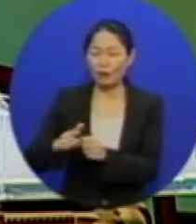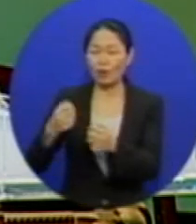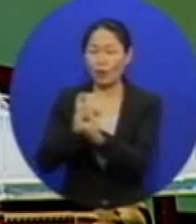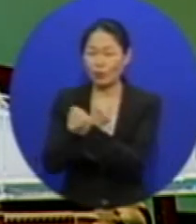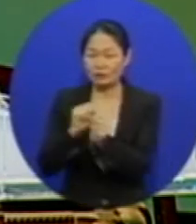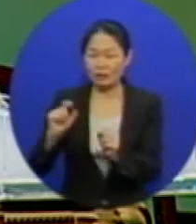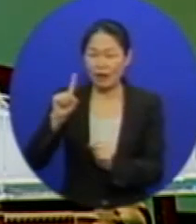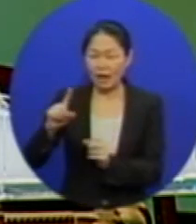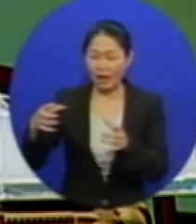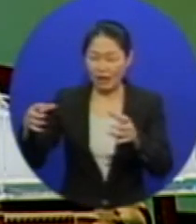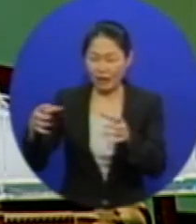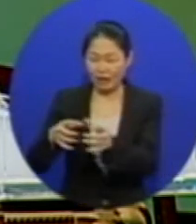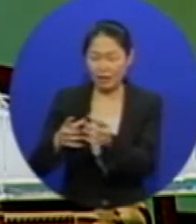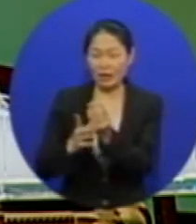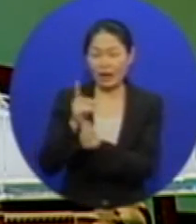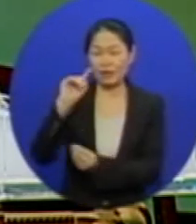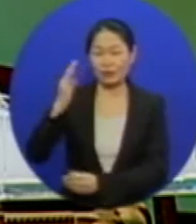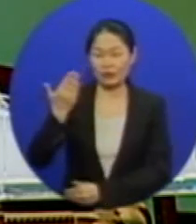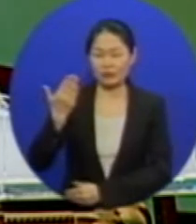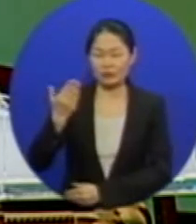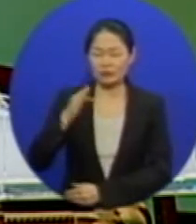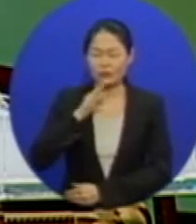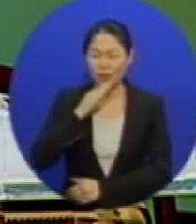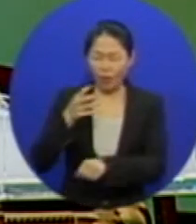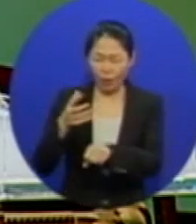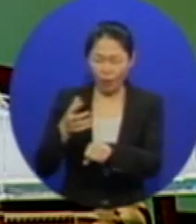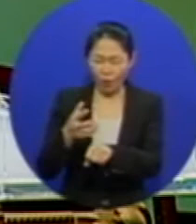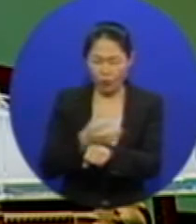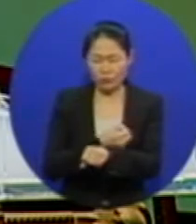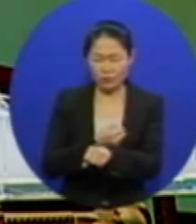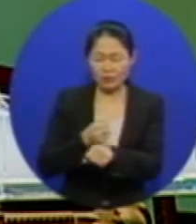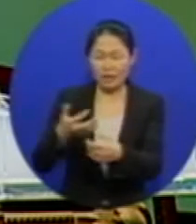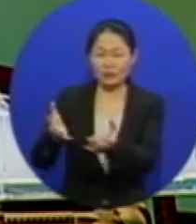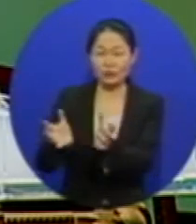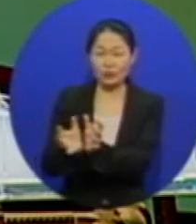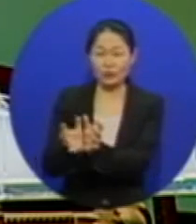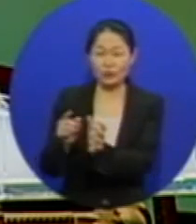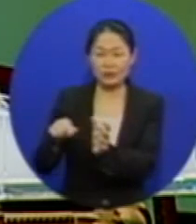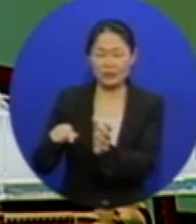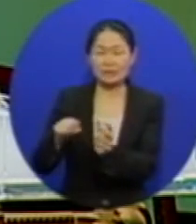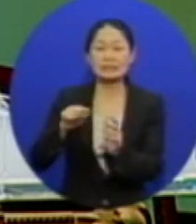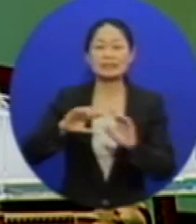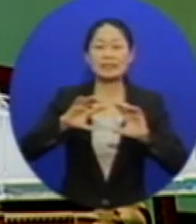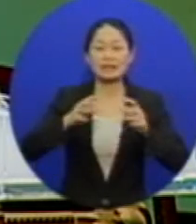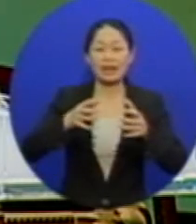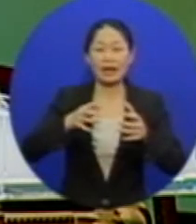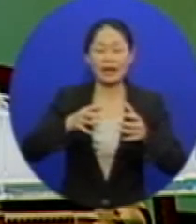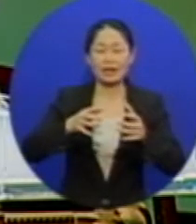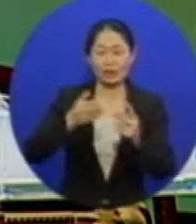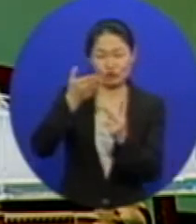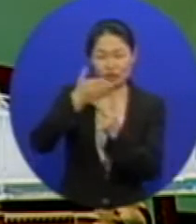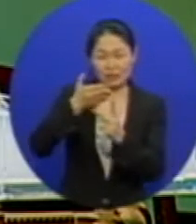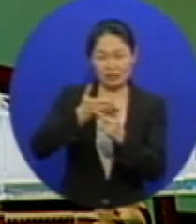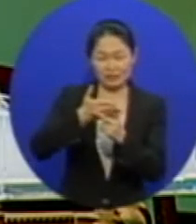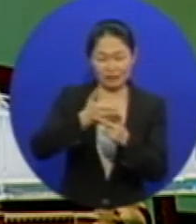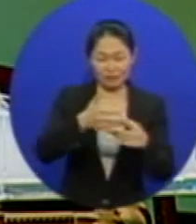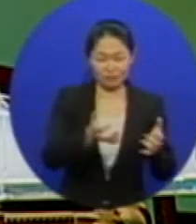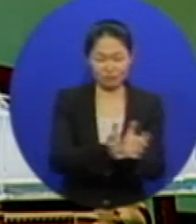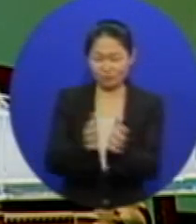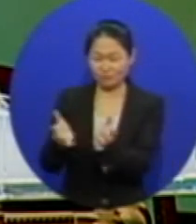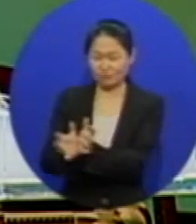하나 되어 지는 그런 또 엄청난 소용돌이가 이 세상에 같이 움직이고